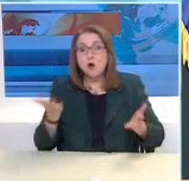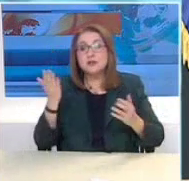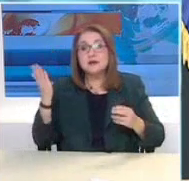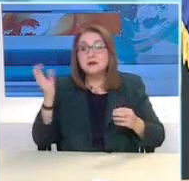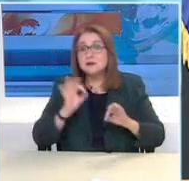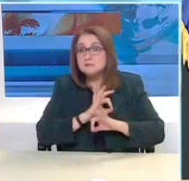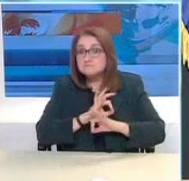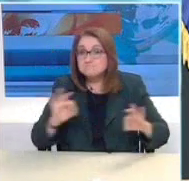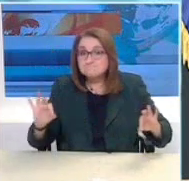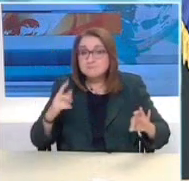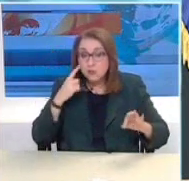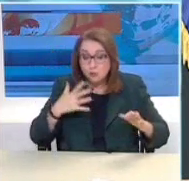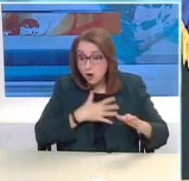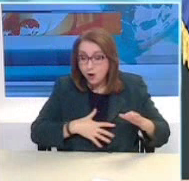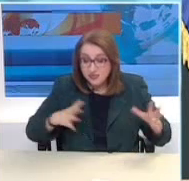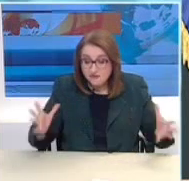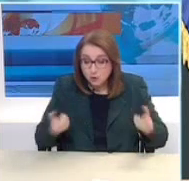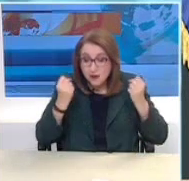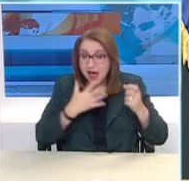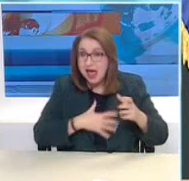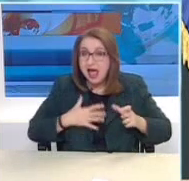τεχνικές αντισωμάτων.